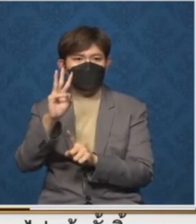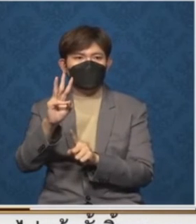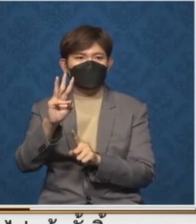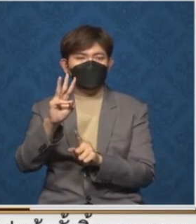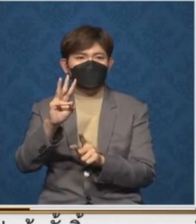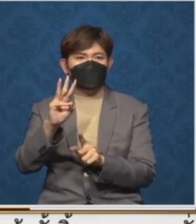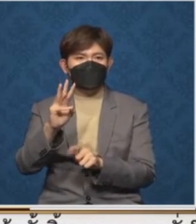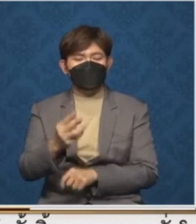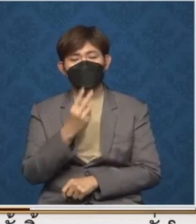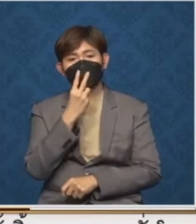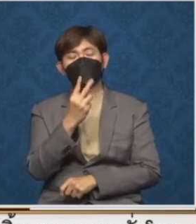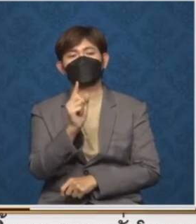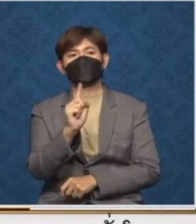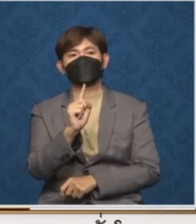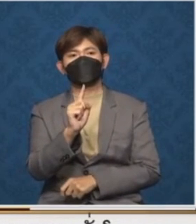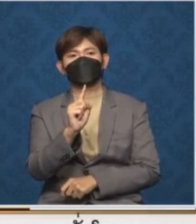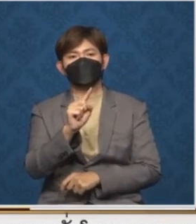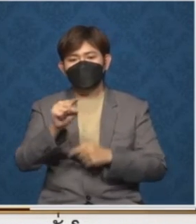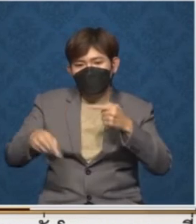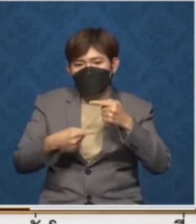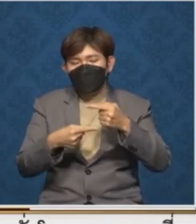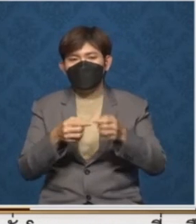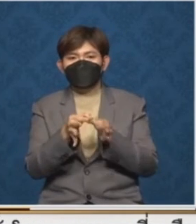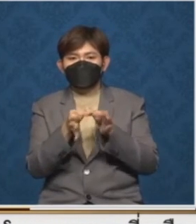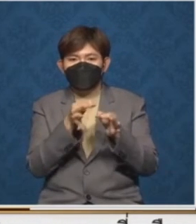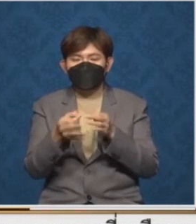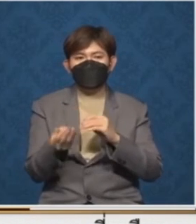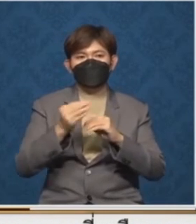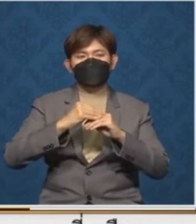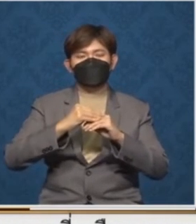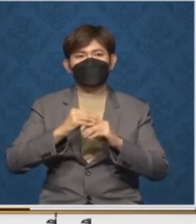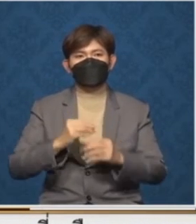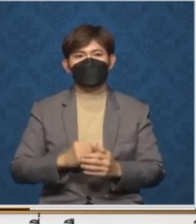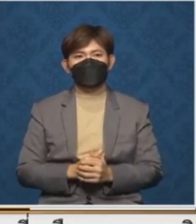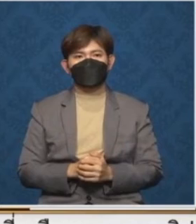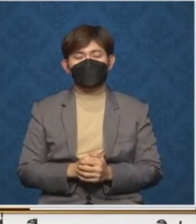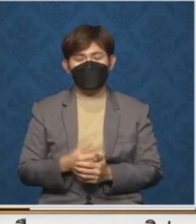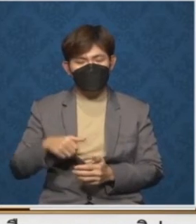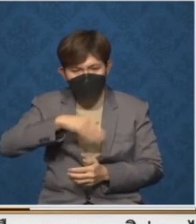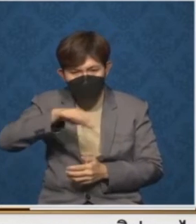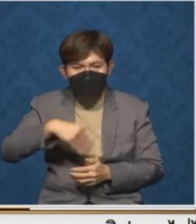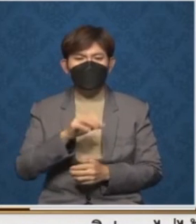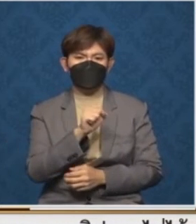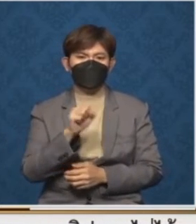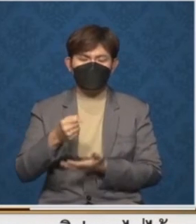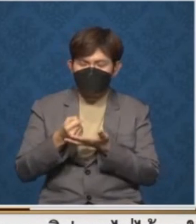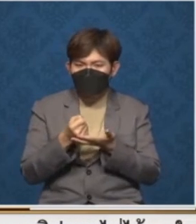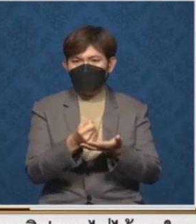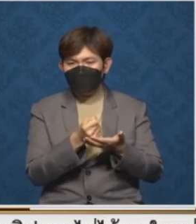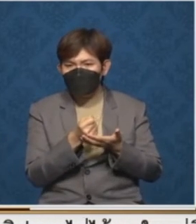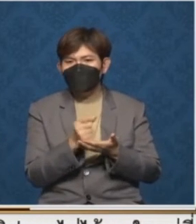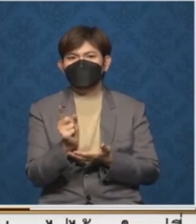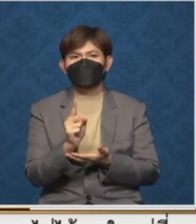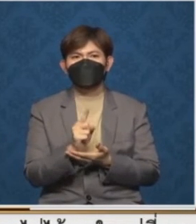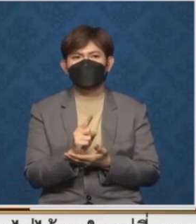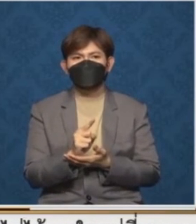่ไปครับอยู่กนสองคนตายยายลอคนมารั ไมมใครมารับครั หมอเต็เตียงเต็มครับยายตายขา